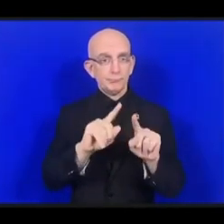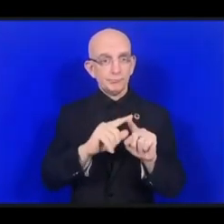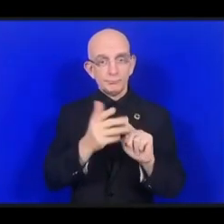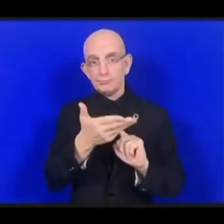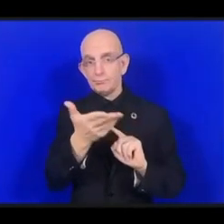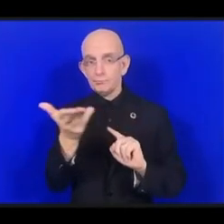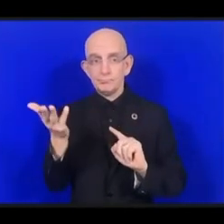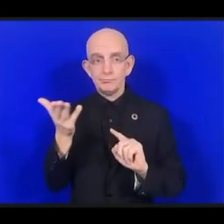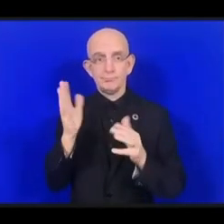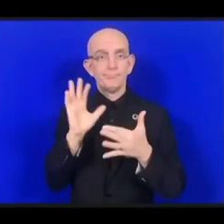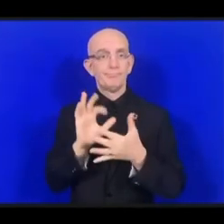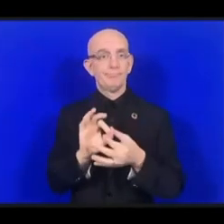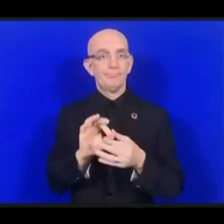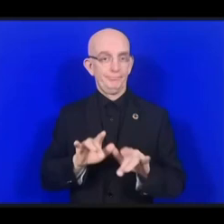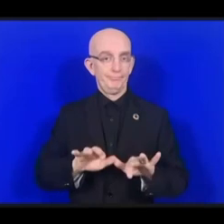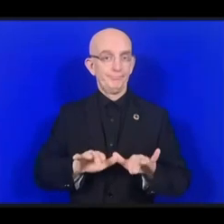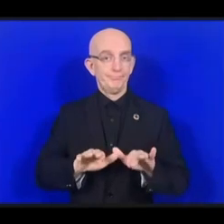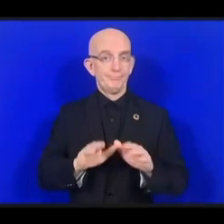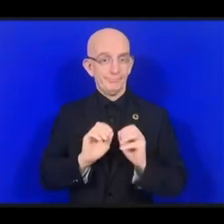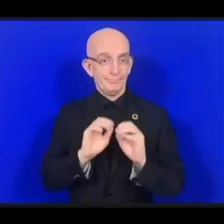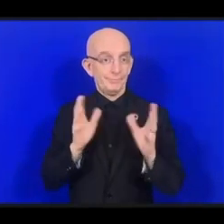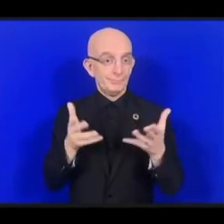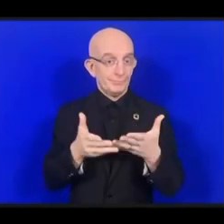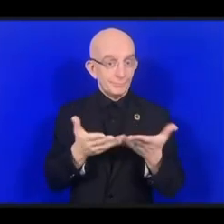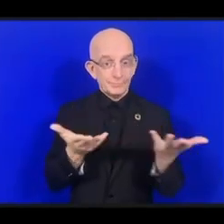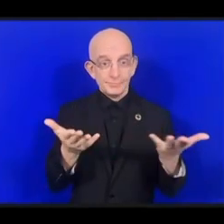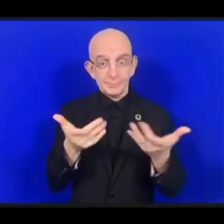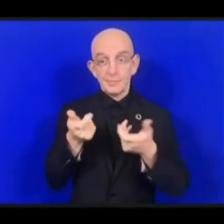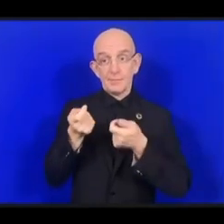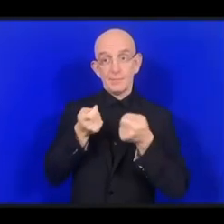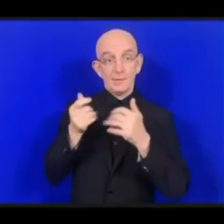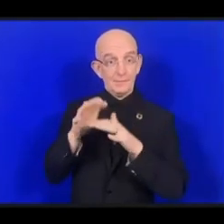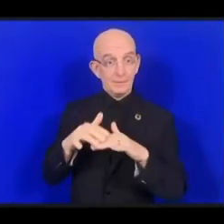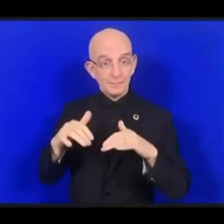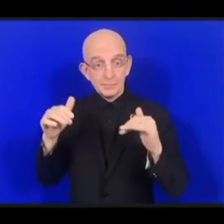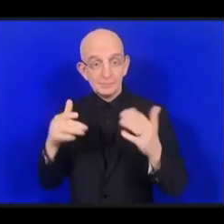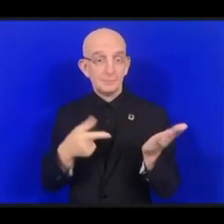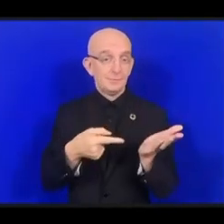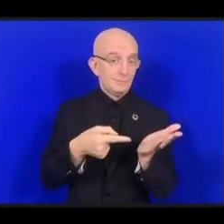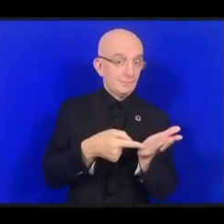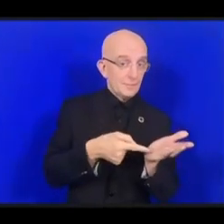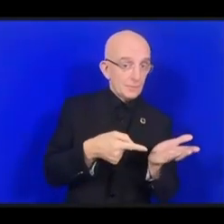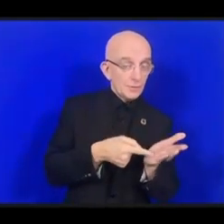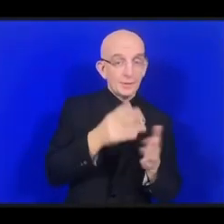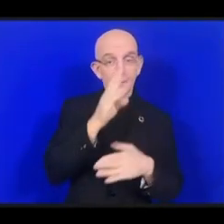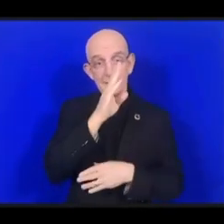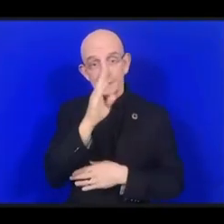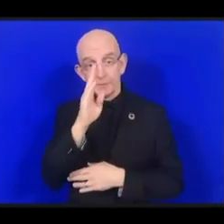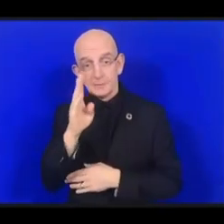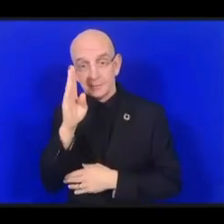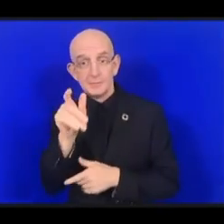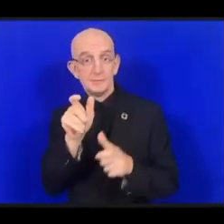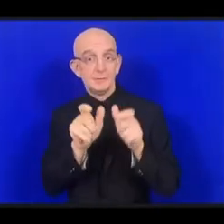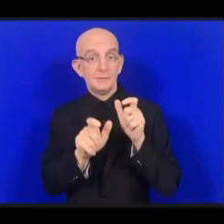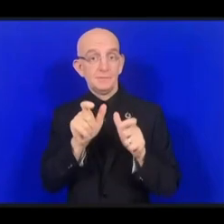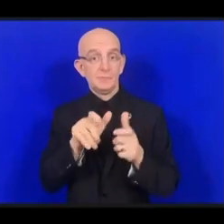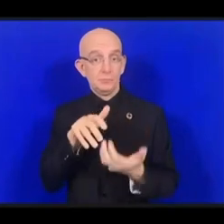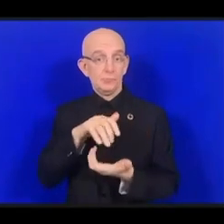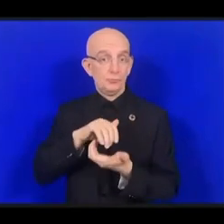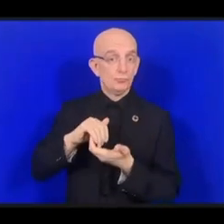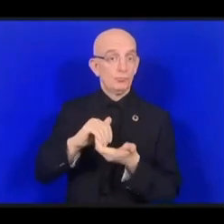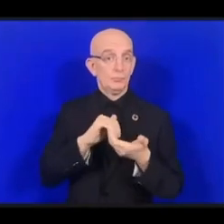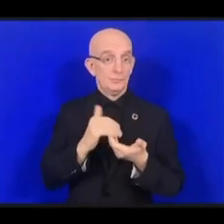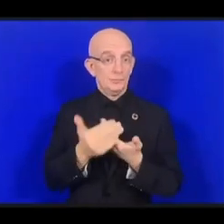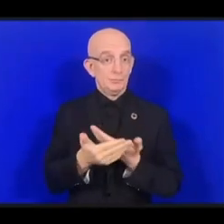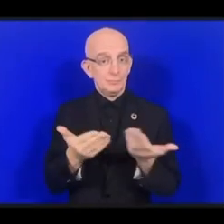インターネットガバナンスフォーラム京都2023年がえ政協離のうちに